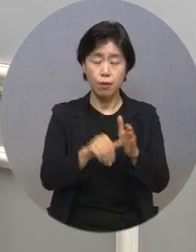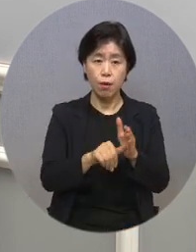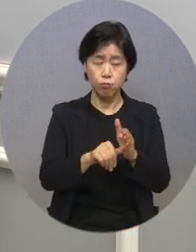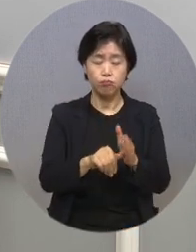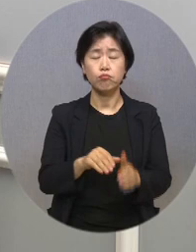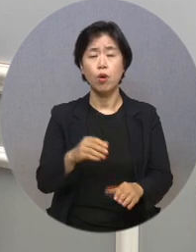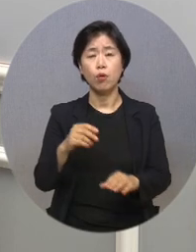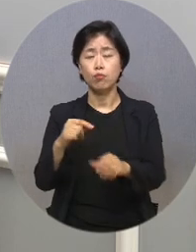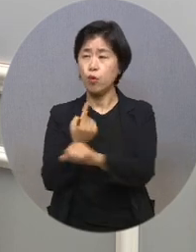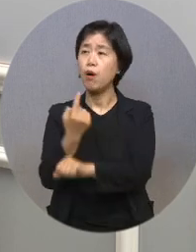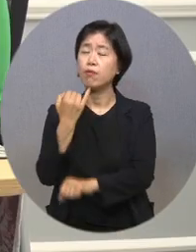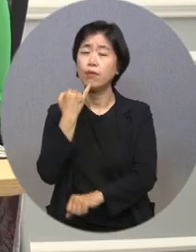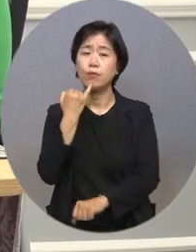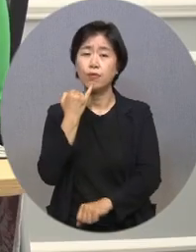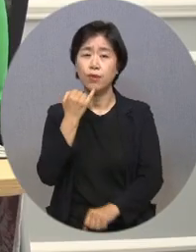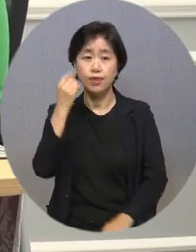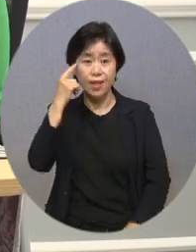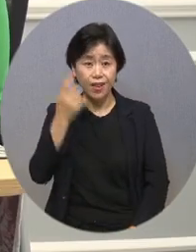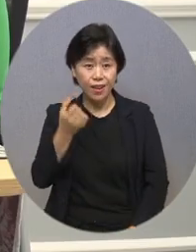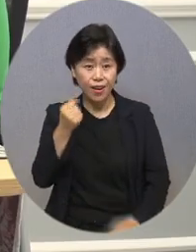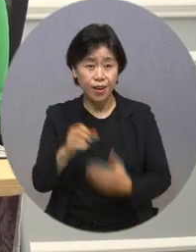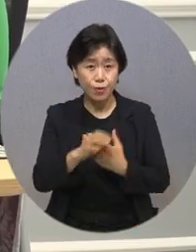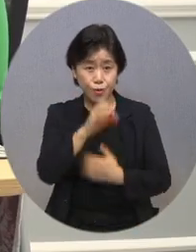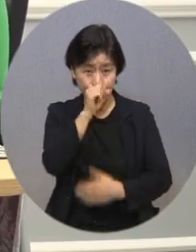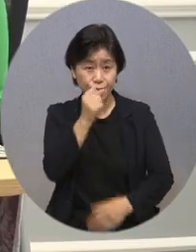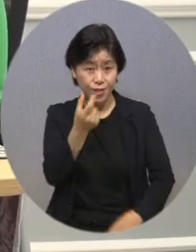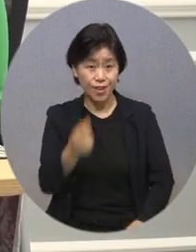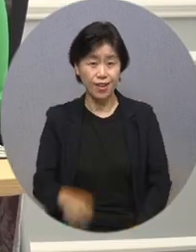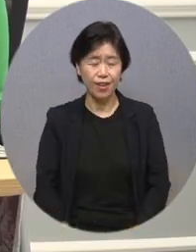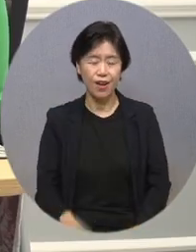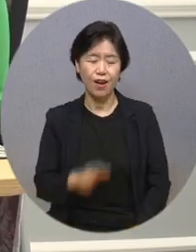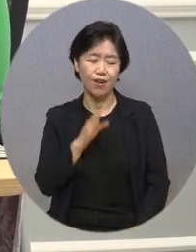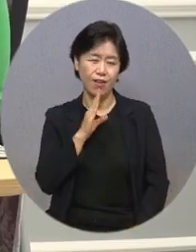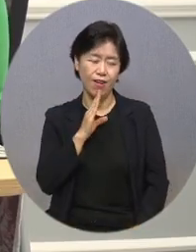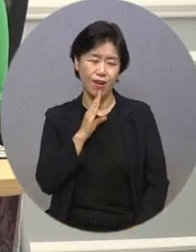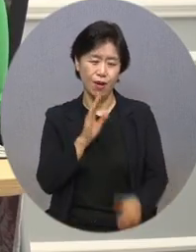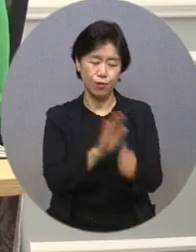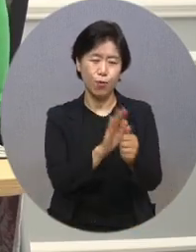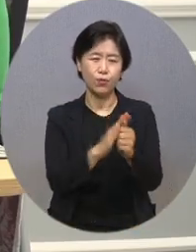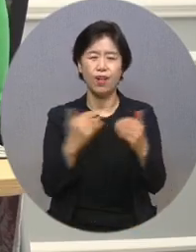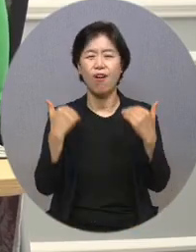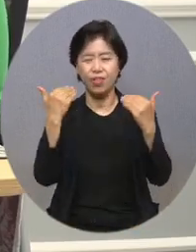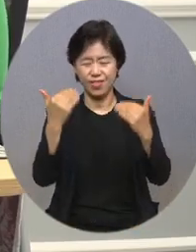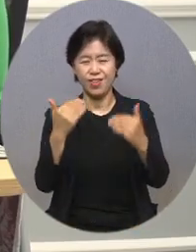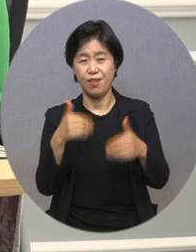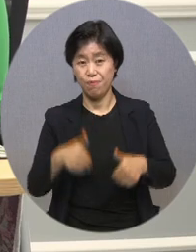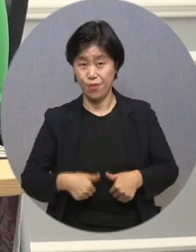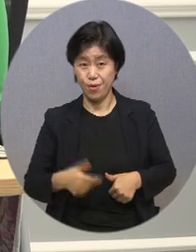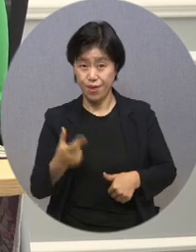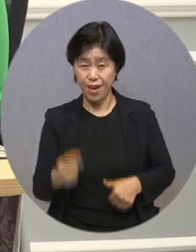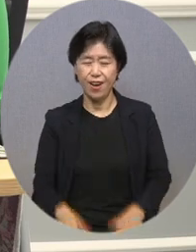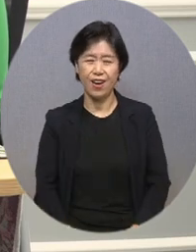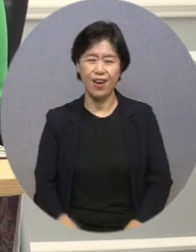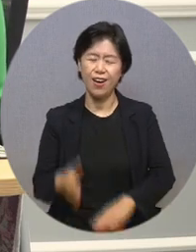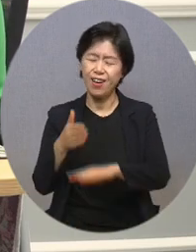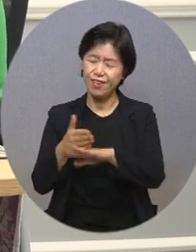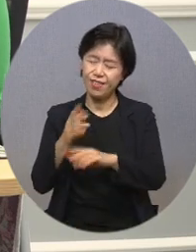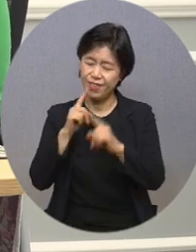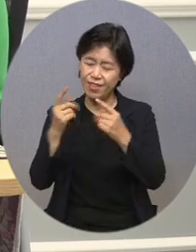되지. 그렇죠. 또 네, 다른 거 하면 되지. 네, 이걸 맞습니다. 찾아줄 수 있는 어른이 네. 필요한 거다. 네. 아유, 다시 한번 감사히